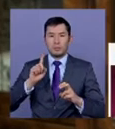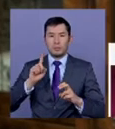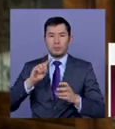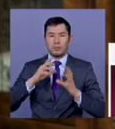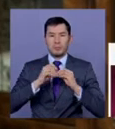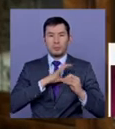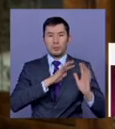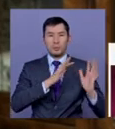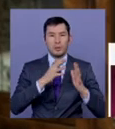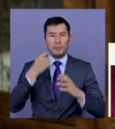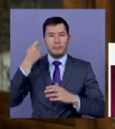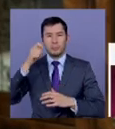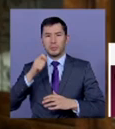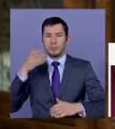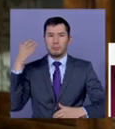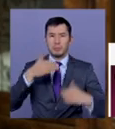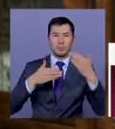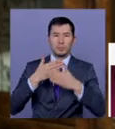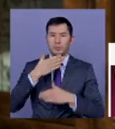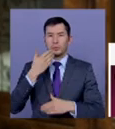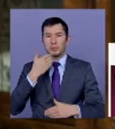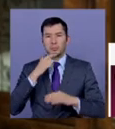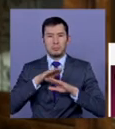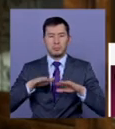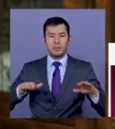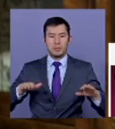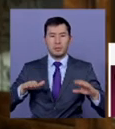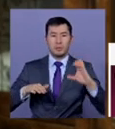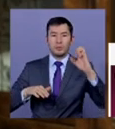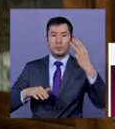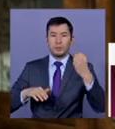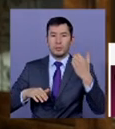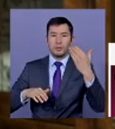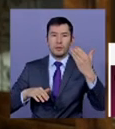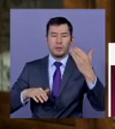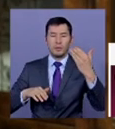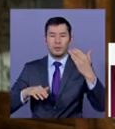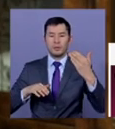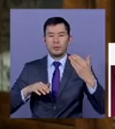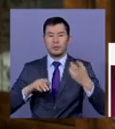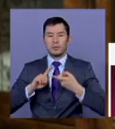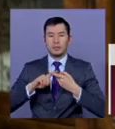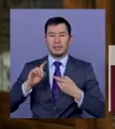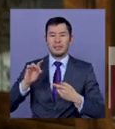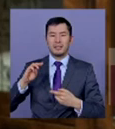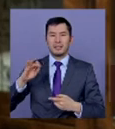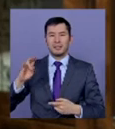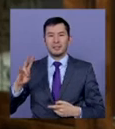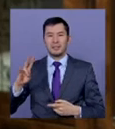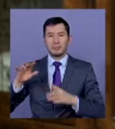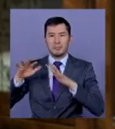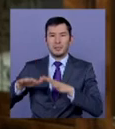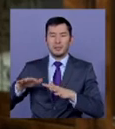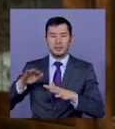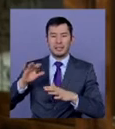келген жоқ. Ол кезіндегі Иран-Ирақ соғысы болсын, Американың елшілігінің кепілдікке алынғаны болсын Тегерандағы, я